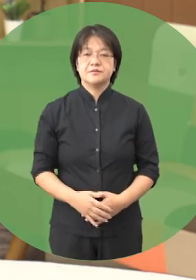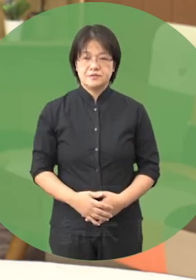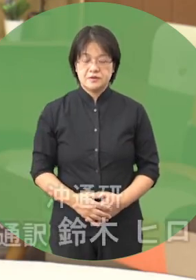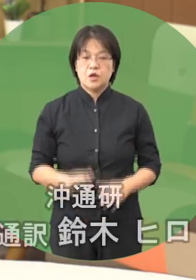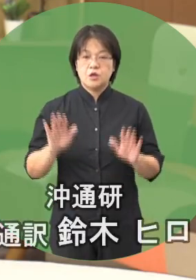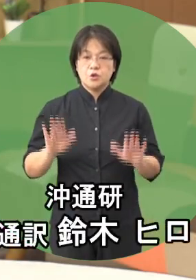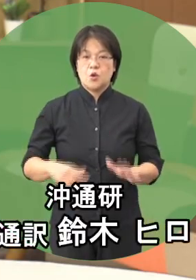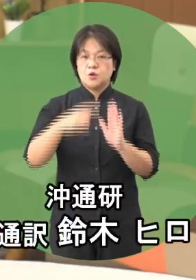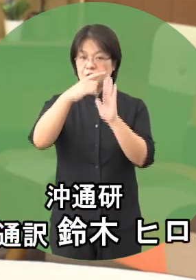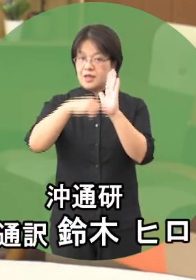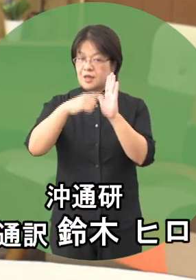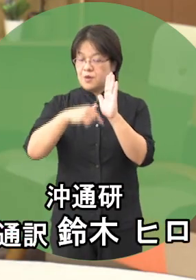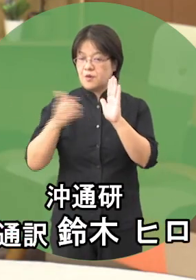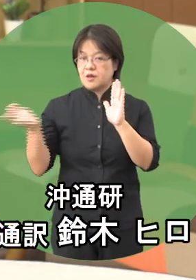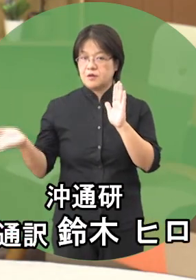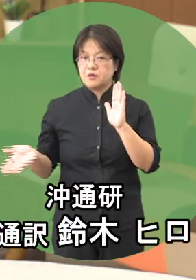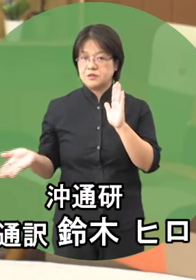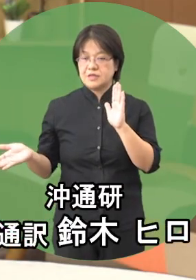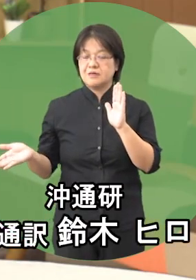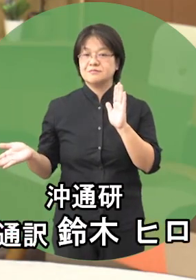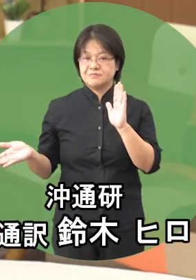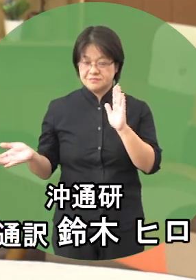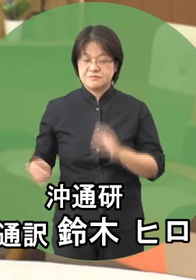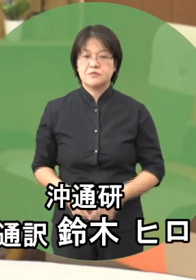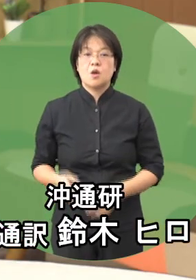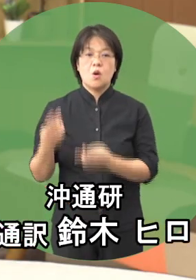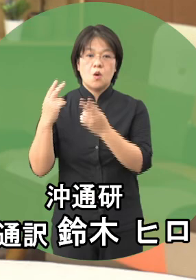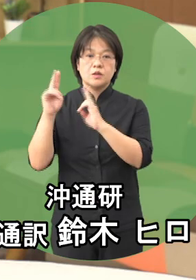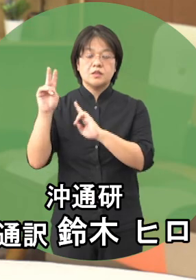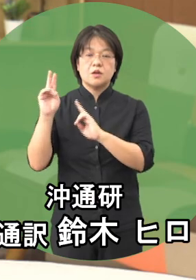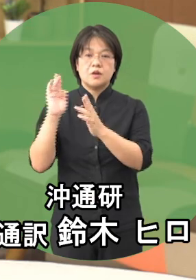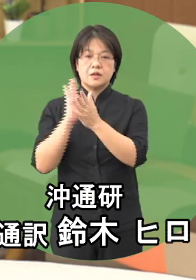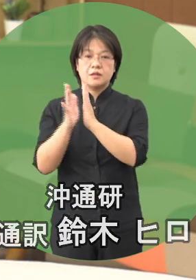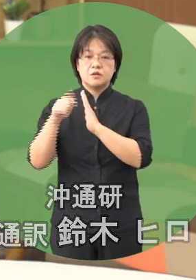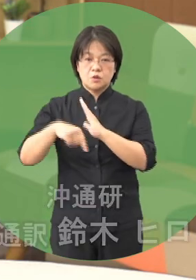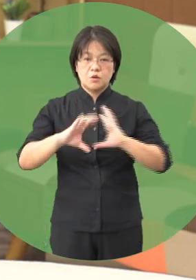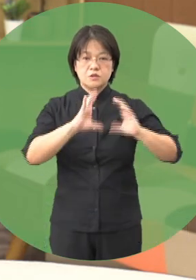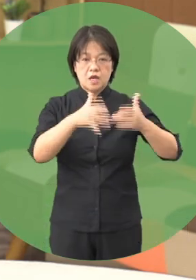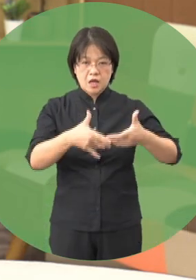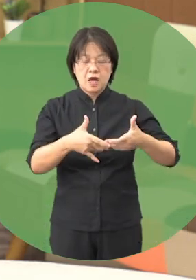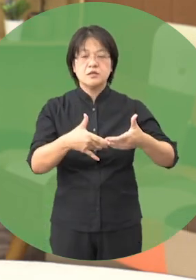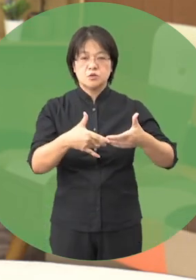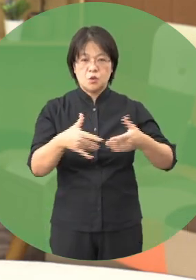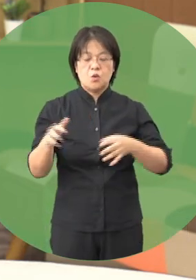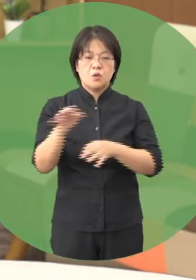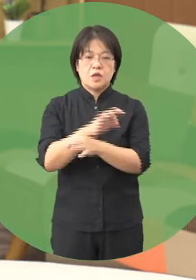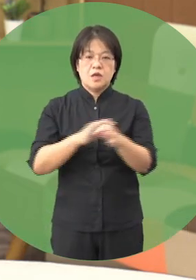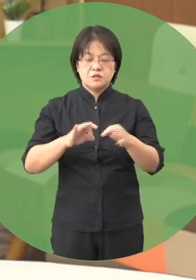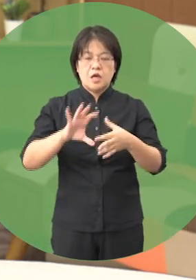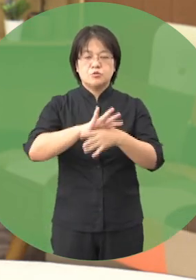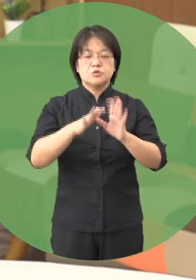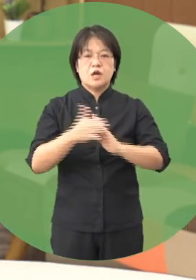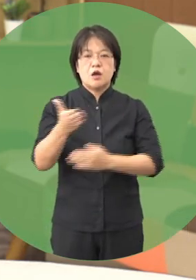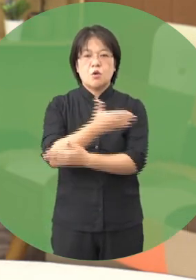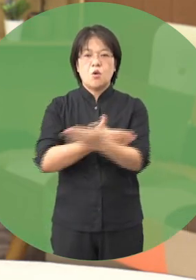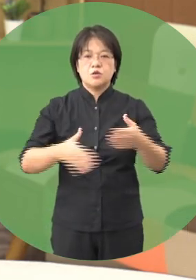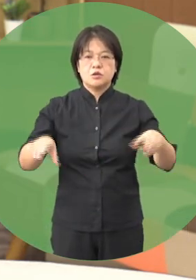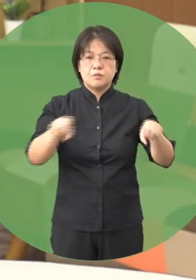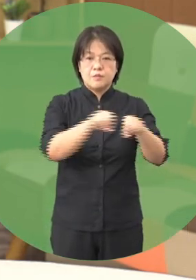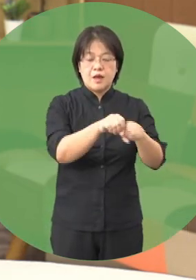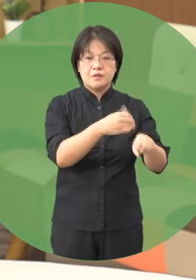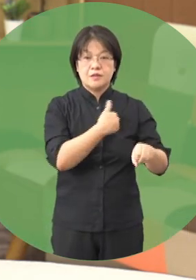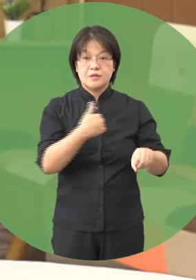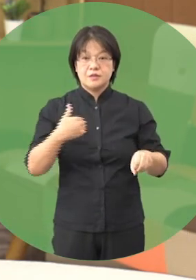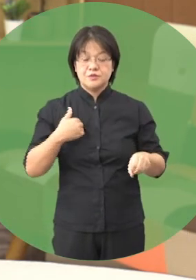病魚テーマはうちら沖縄た世界の経済文化ホールの駆け足となる海内事務所の活動に